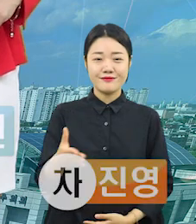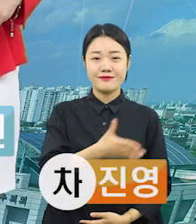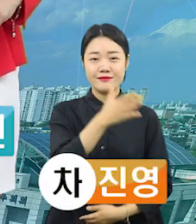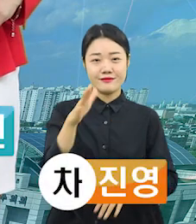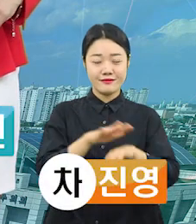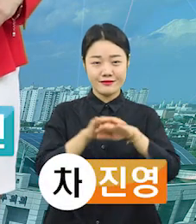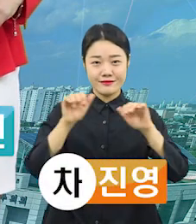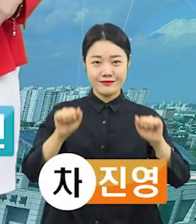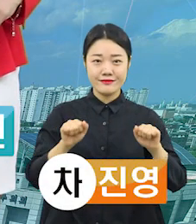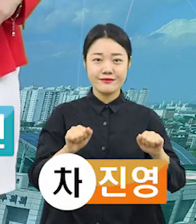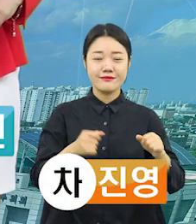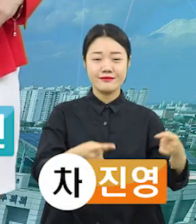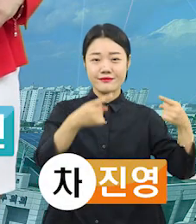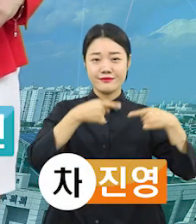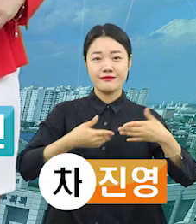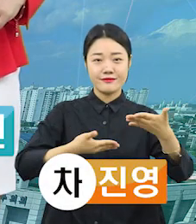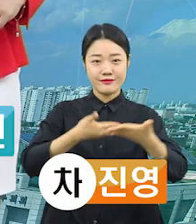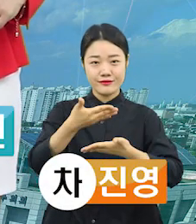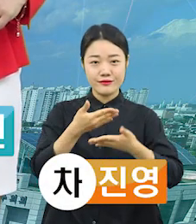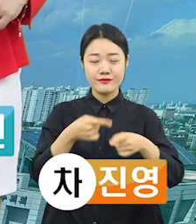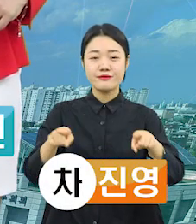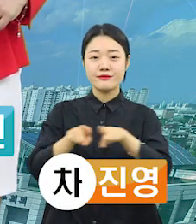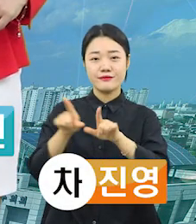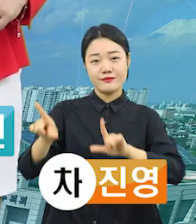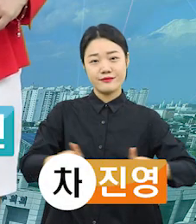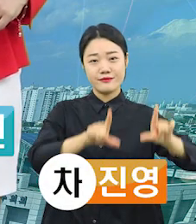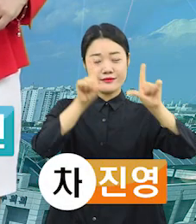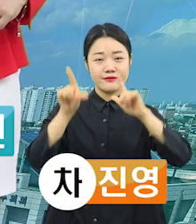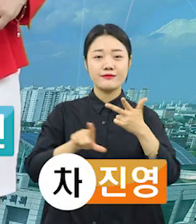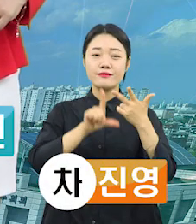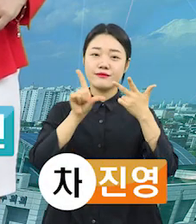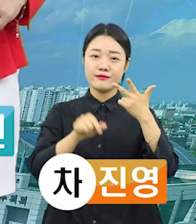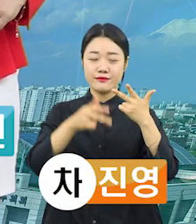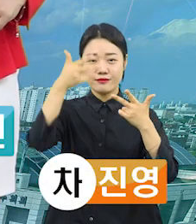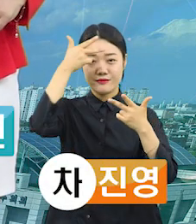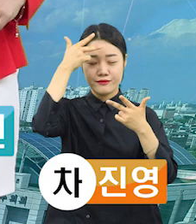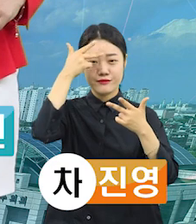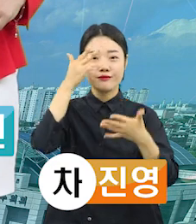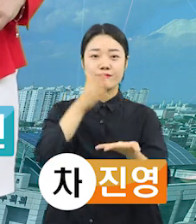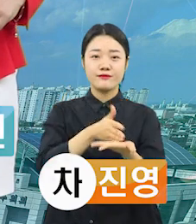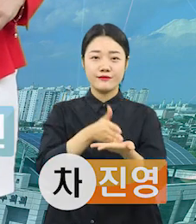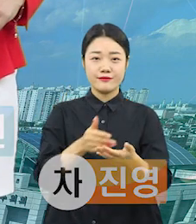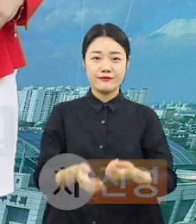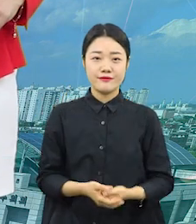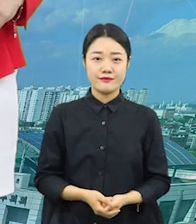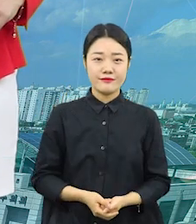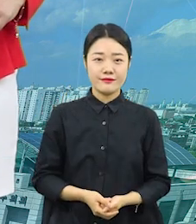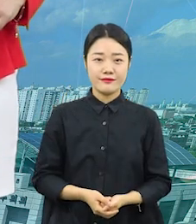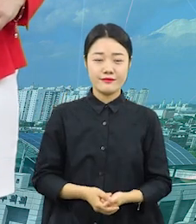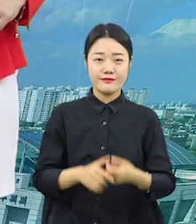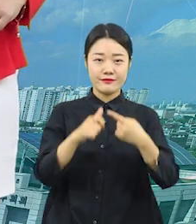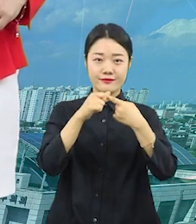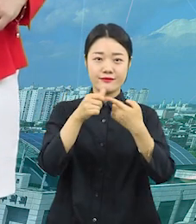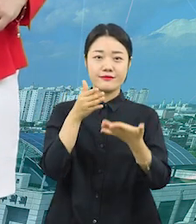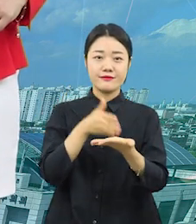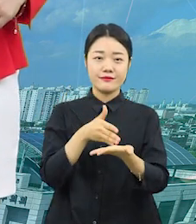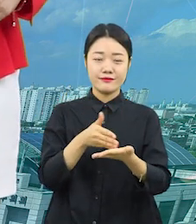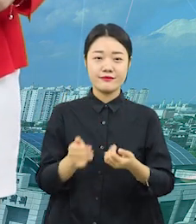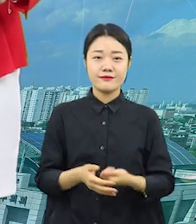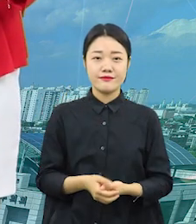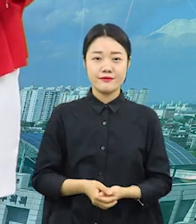여러분 안녕하십니까? 참여와 나눔, 더불어 사는 7월 넷째 주 따뜻한 부평 뉴스입니다. 첫 번째